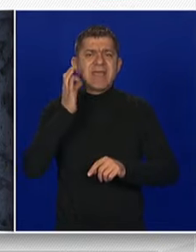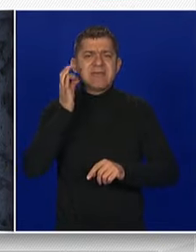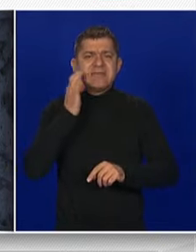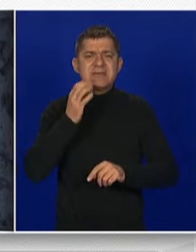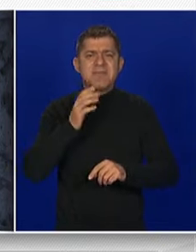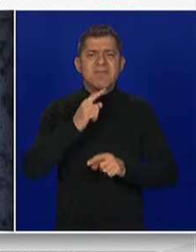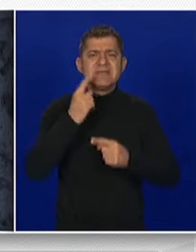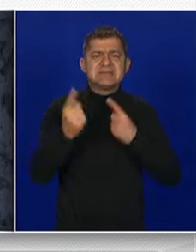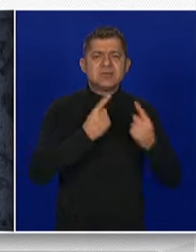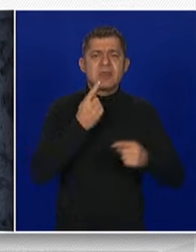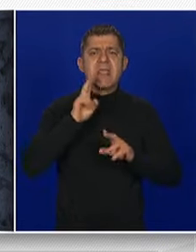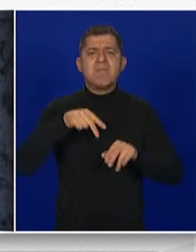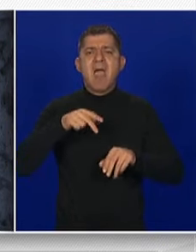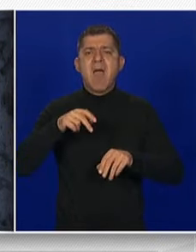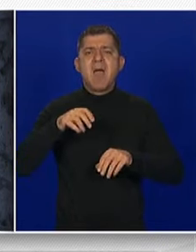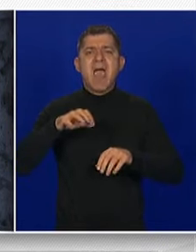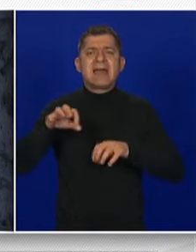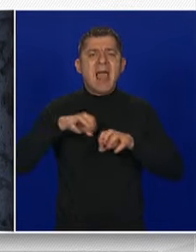i radionice i webinari